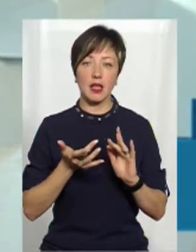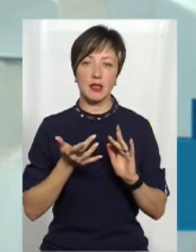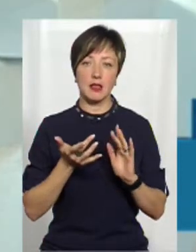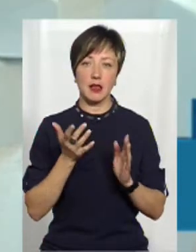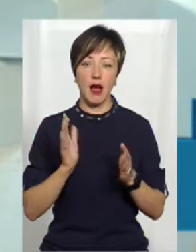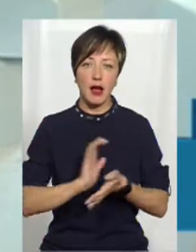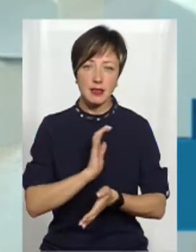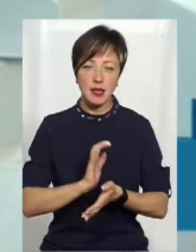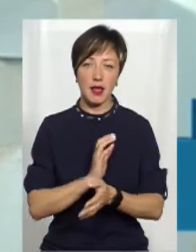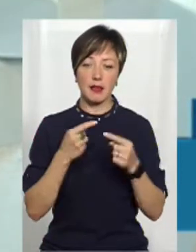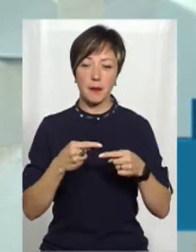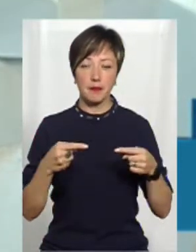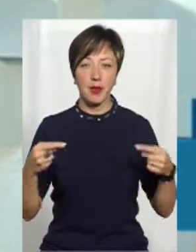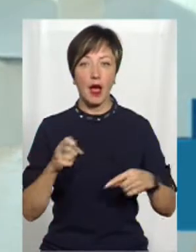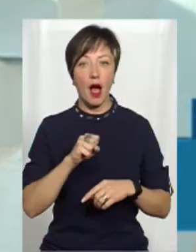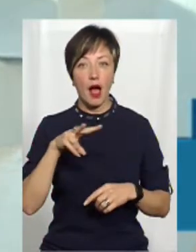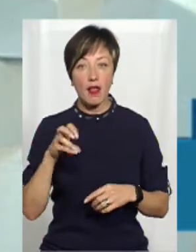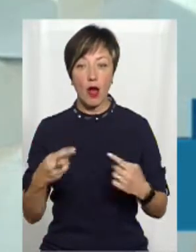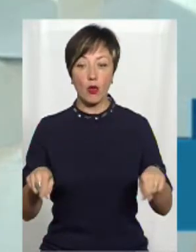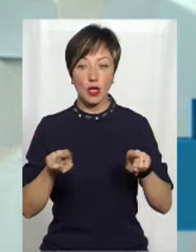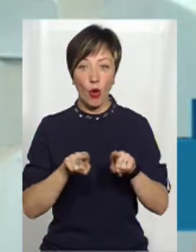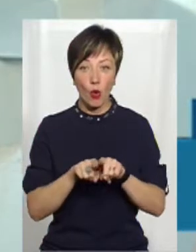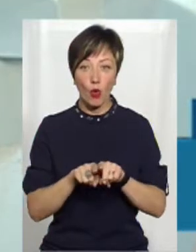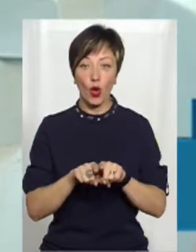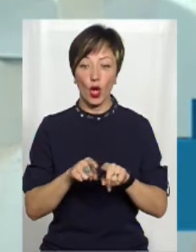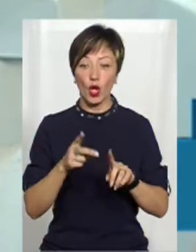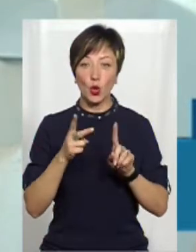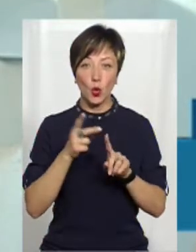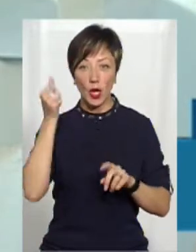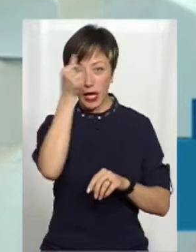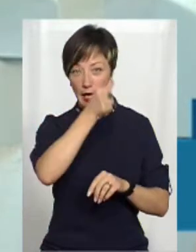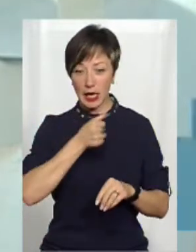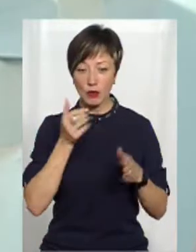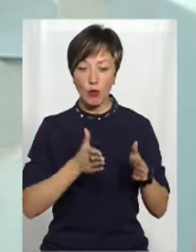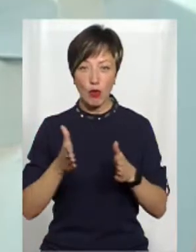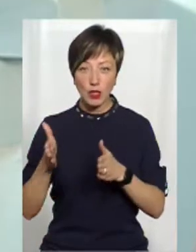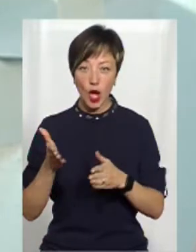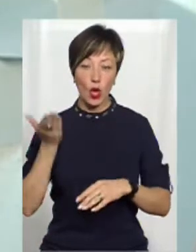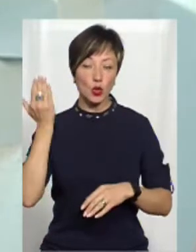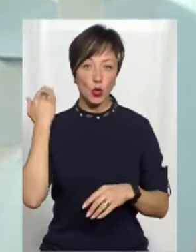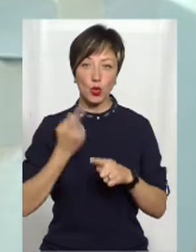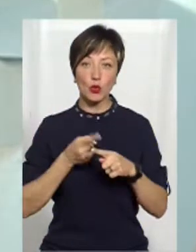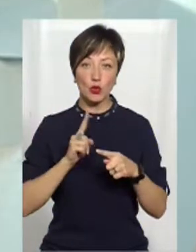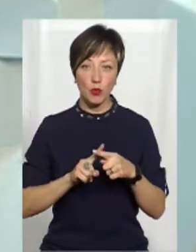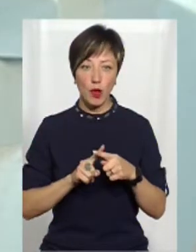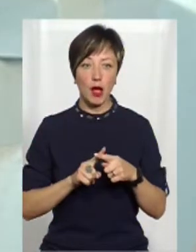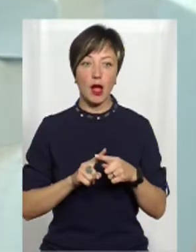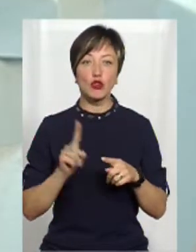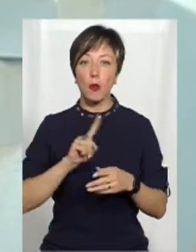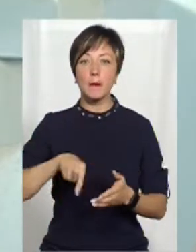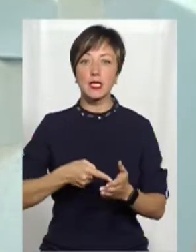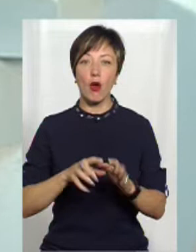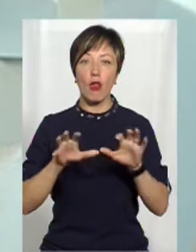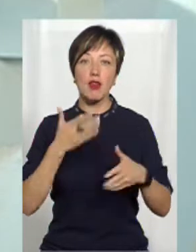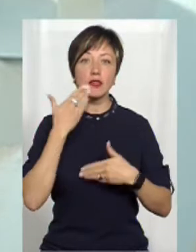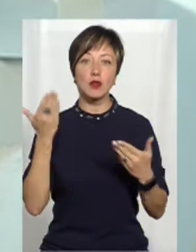в газеті. Але ось такої, уже другий рік поспіль, відколи я звітую, і до того мені така практика невідома, що міський